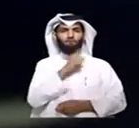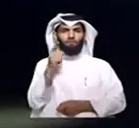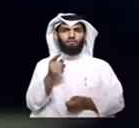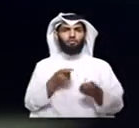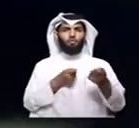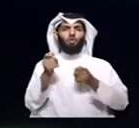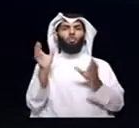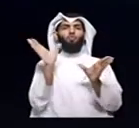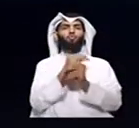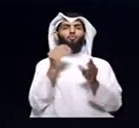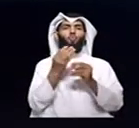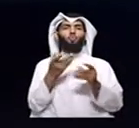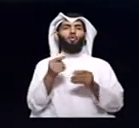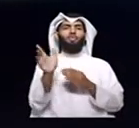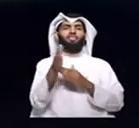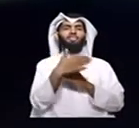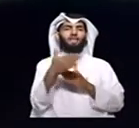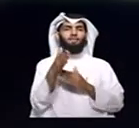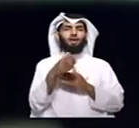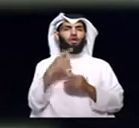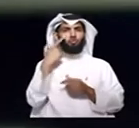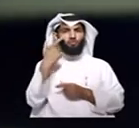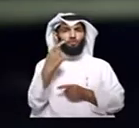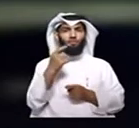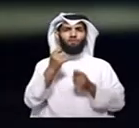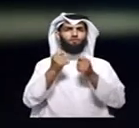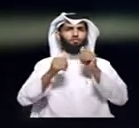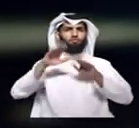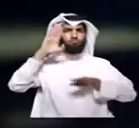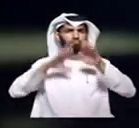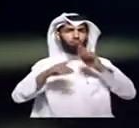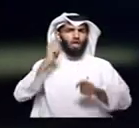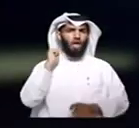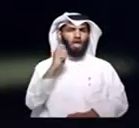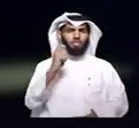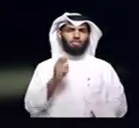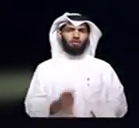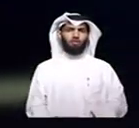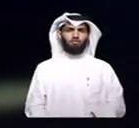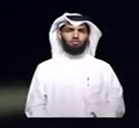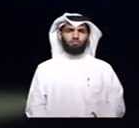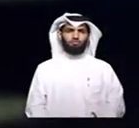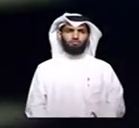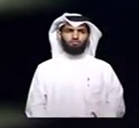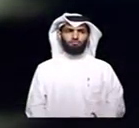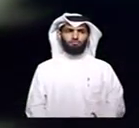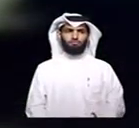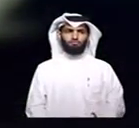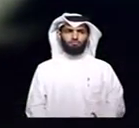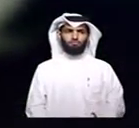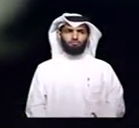سوق السمك، وذلك حفاظا على الأسعار الحقيقية وعدم تضرر المستهلكين.